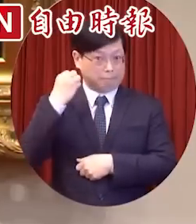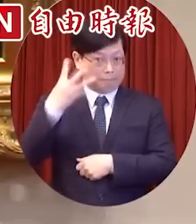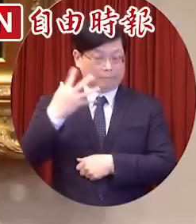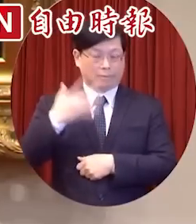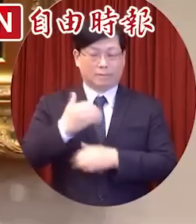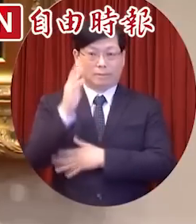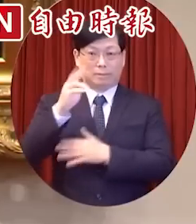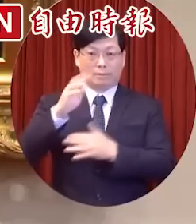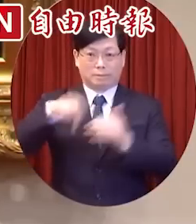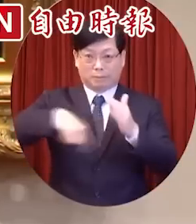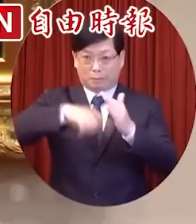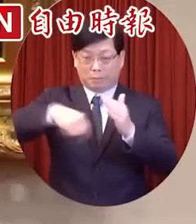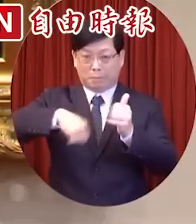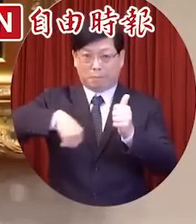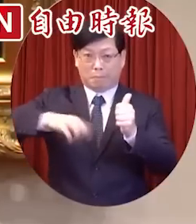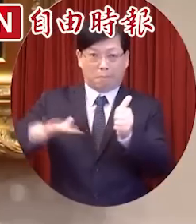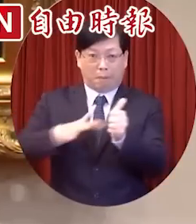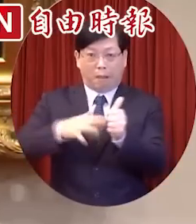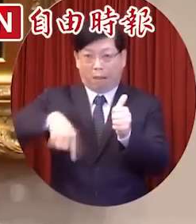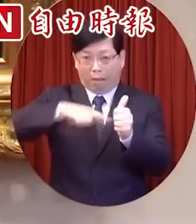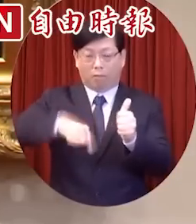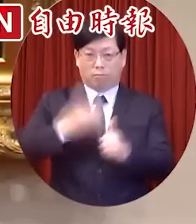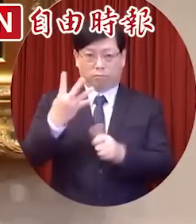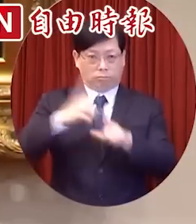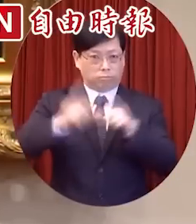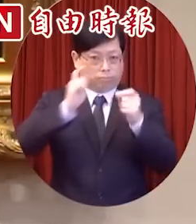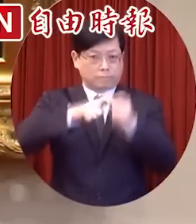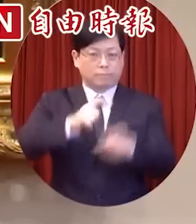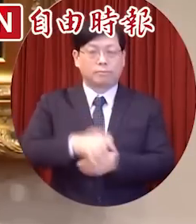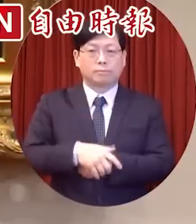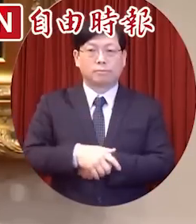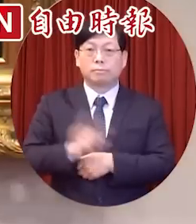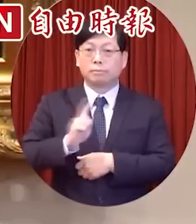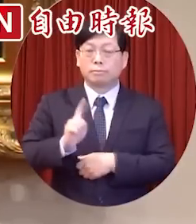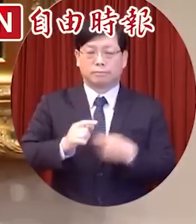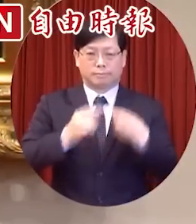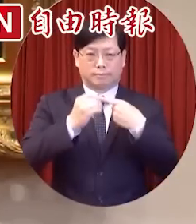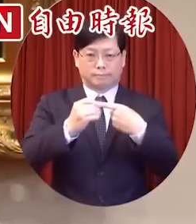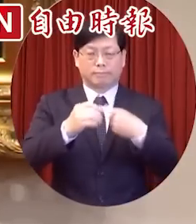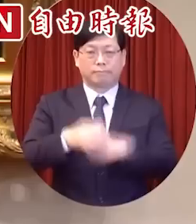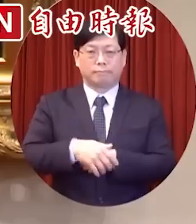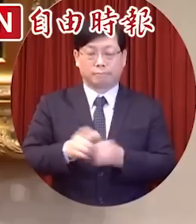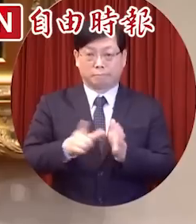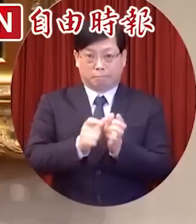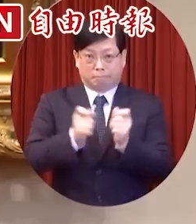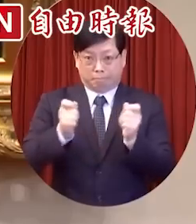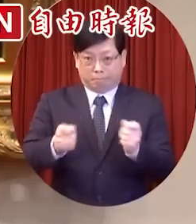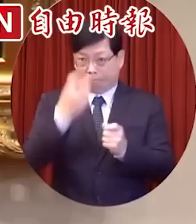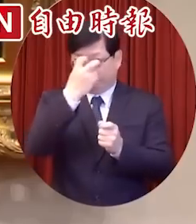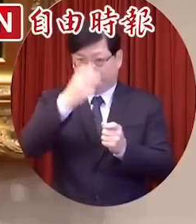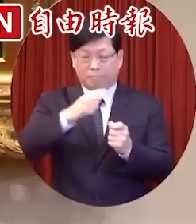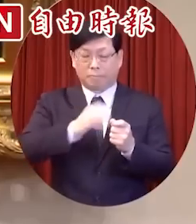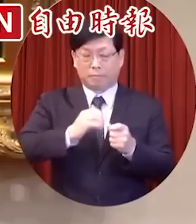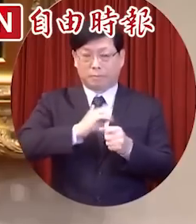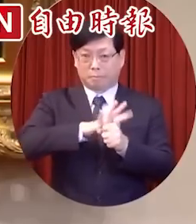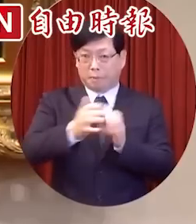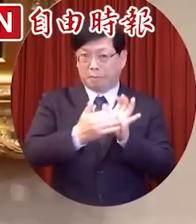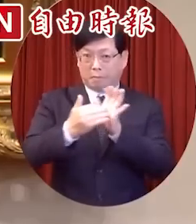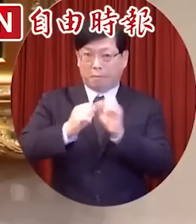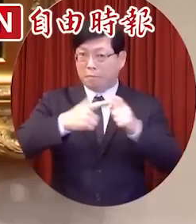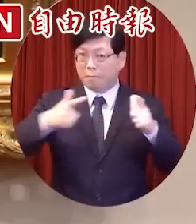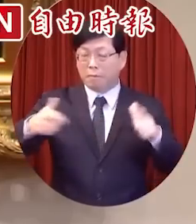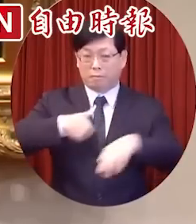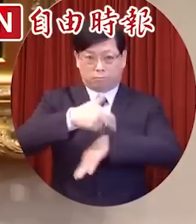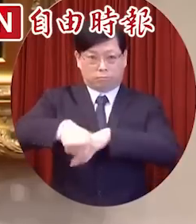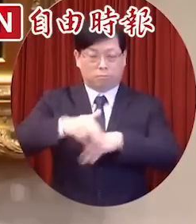阁团队持续完成四大任务。第一，阶段性的盘整各项防疫措施，让